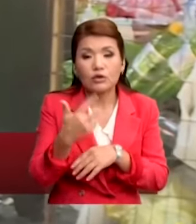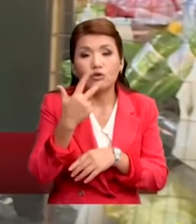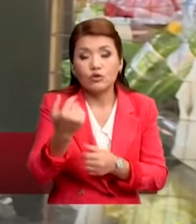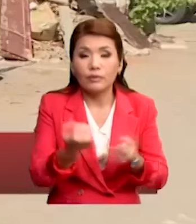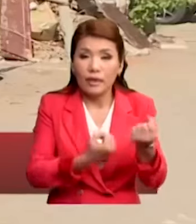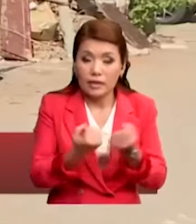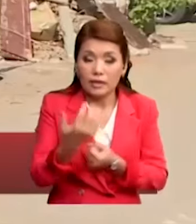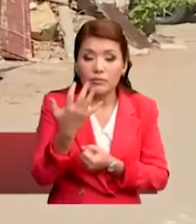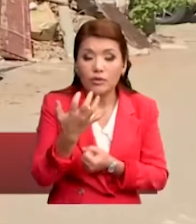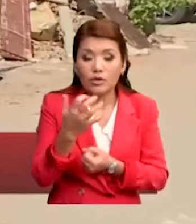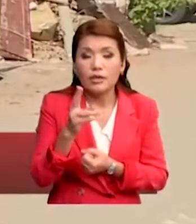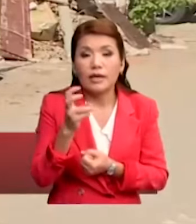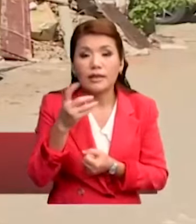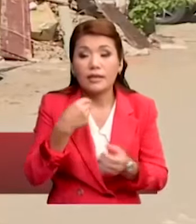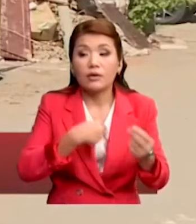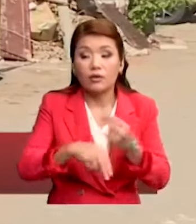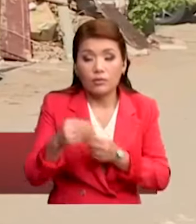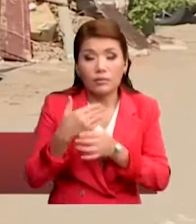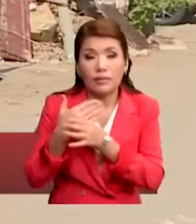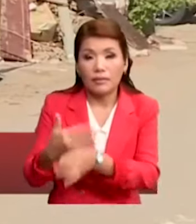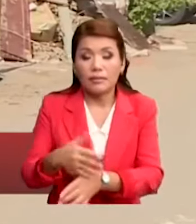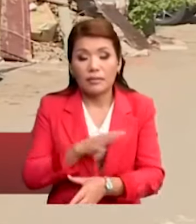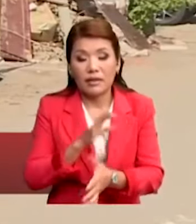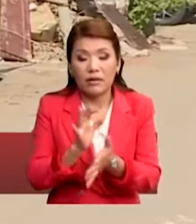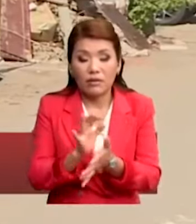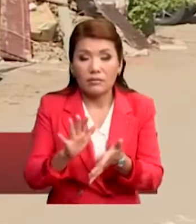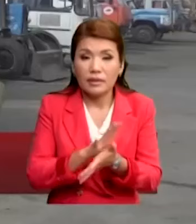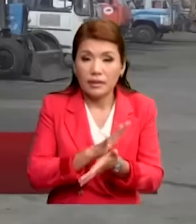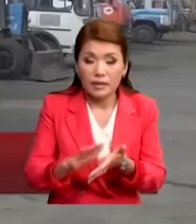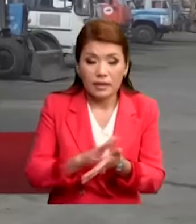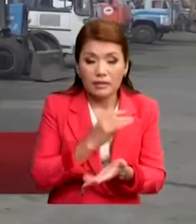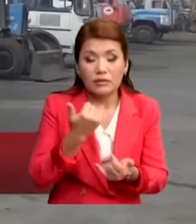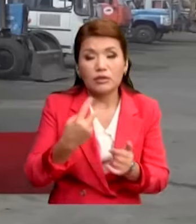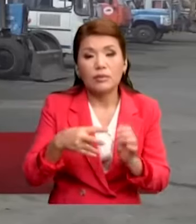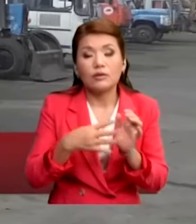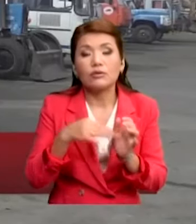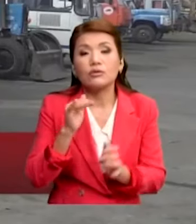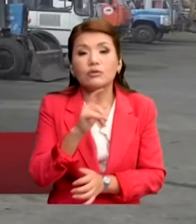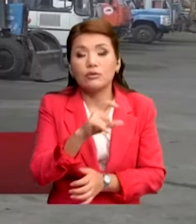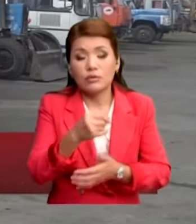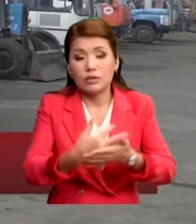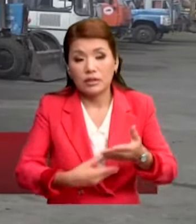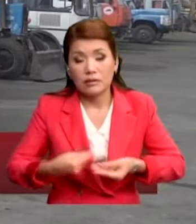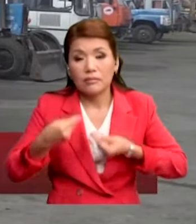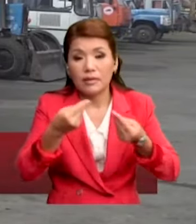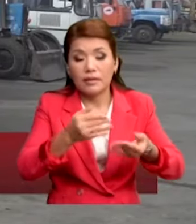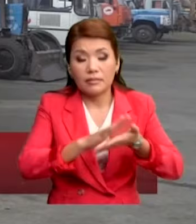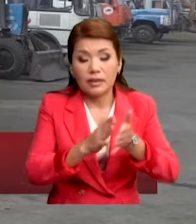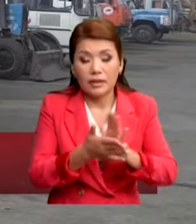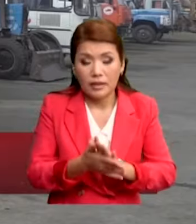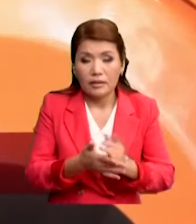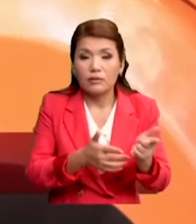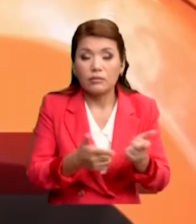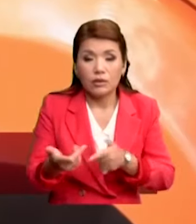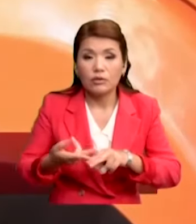мен 500 контейнер сатып алуға көмек берген. Қоқысын тегін таситып жүрген 29 мың адамның тізімін беріп, келісім шартқа отырғызу